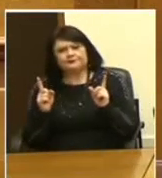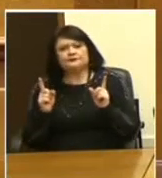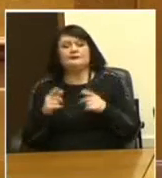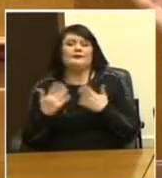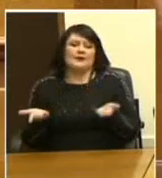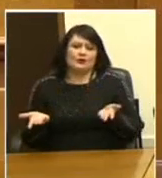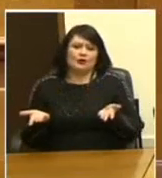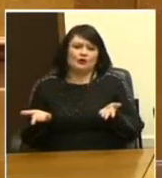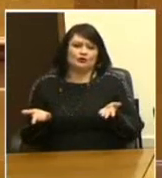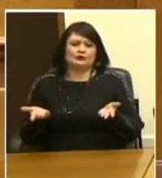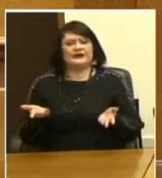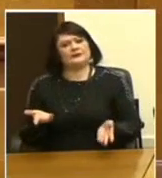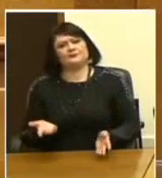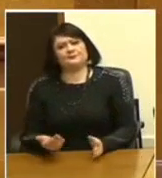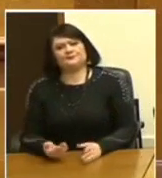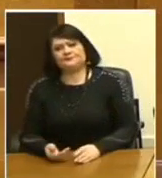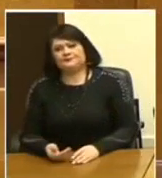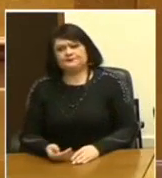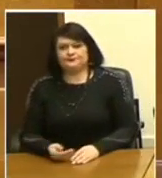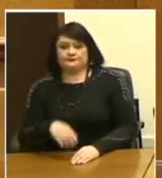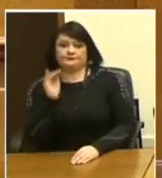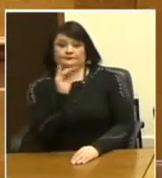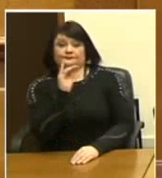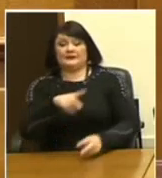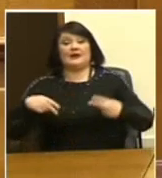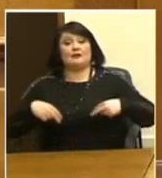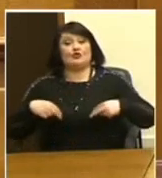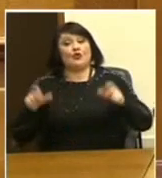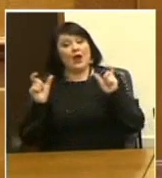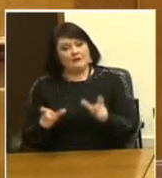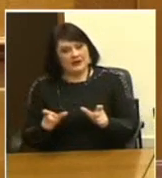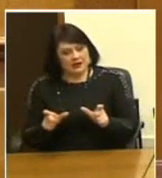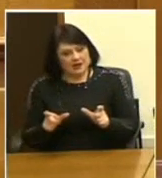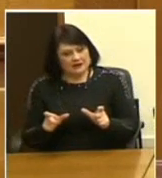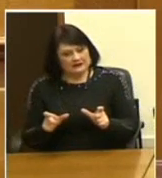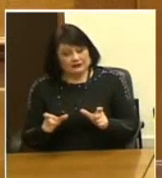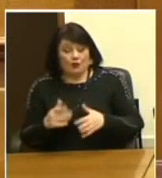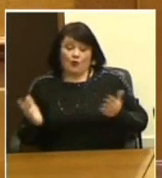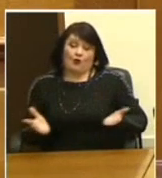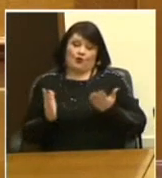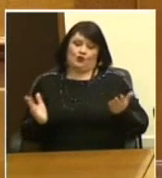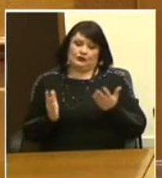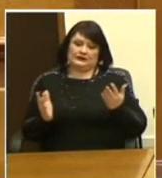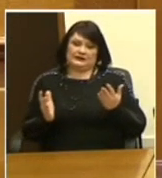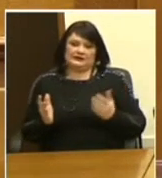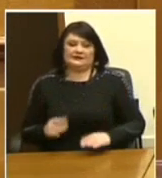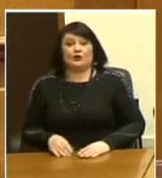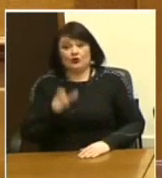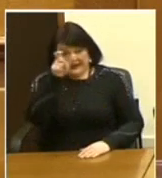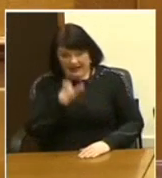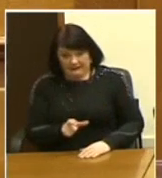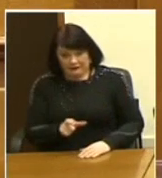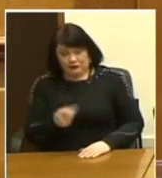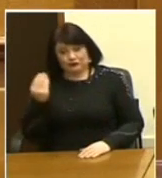ότι και απευθυνθήκατε στον Υπουργό της Εθνικής Άμυνας ότι δήθεν θα καλωσορίσει στο